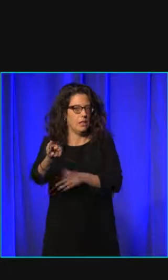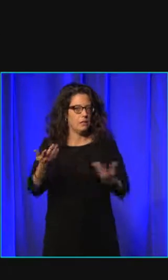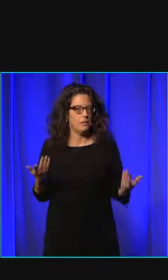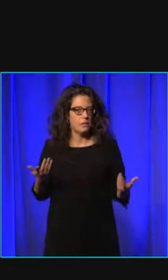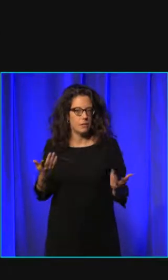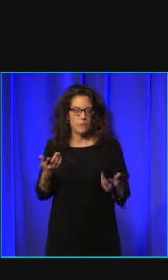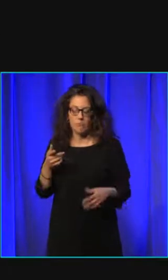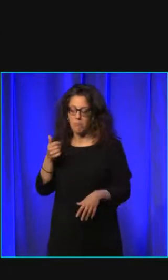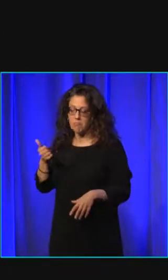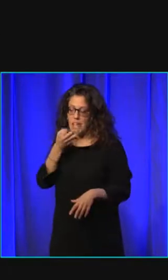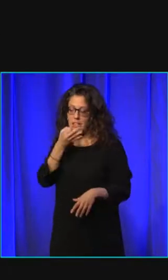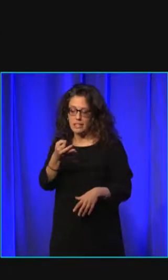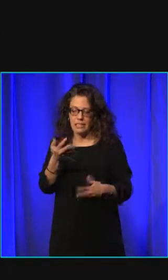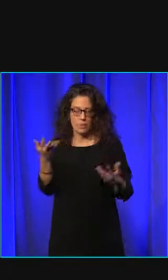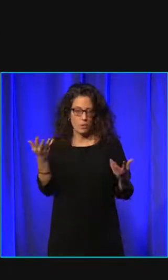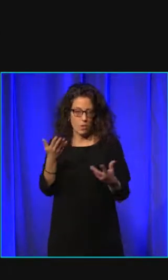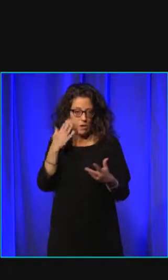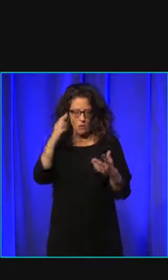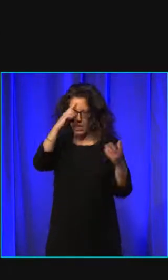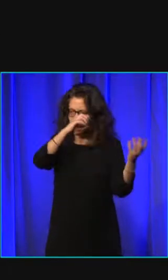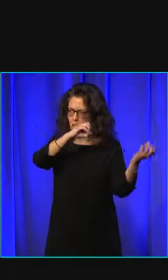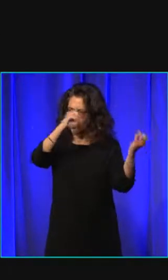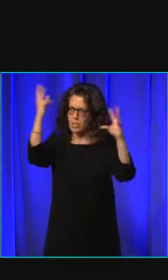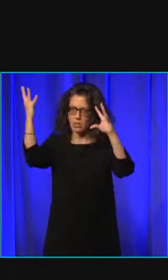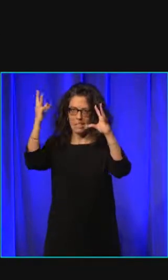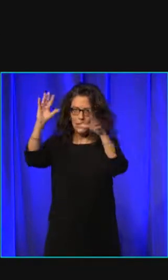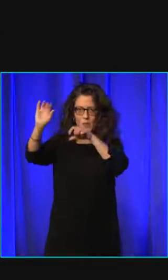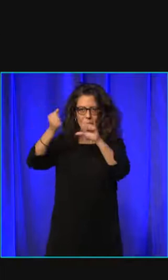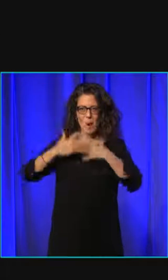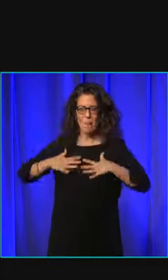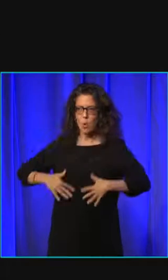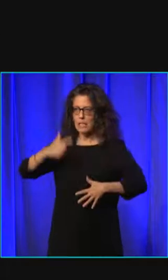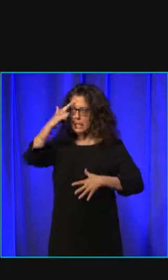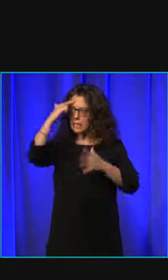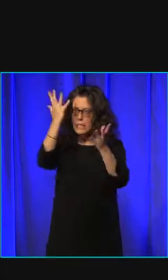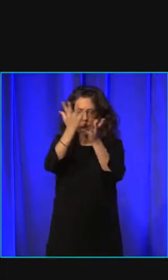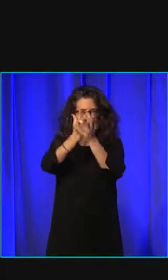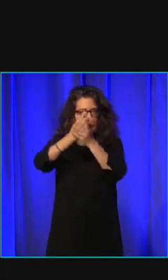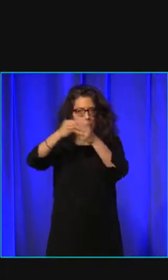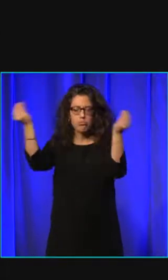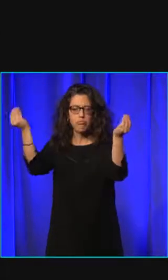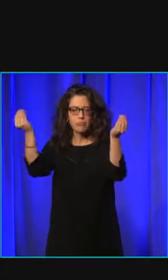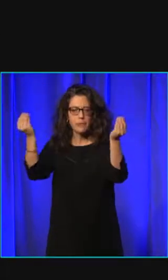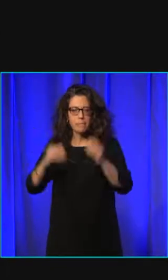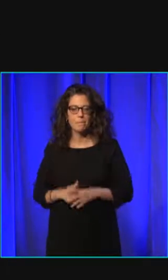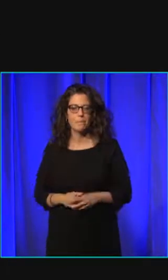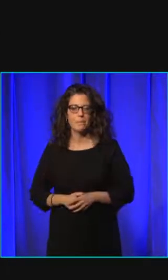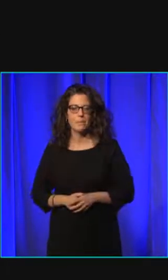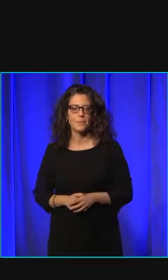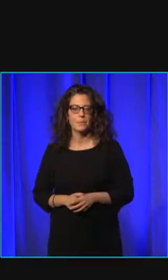il dit que cette représentation motrice, elle va disparaître et s'estomper. Alors, dans le milieu du